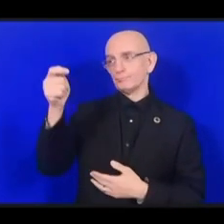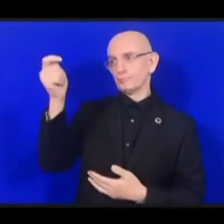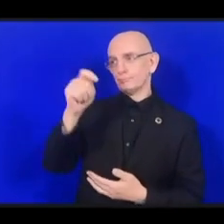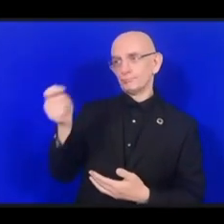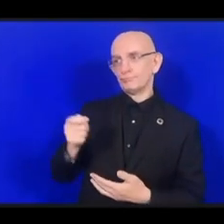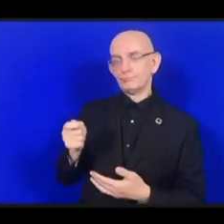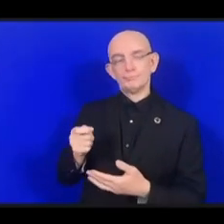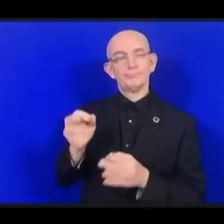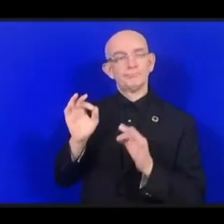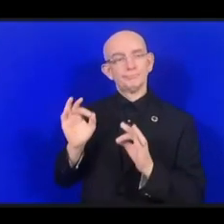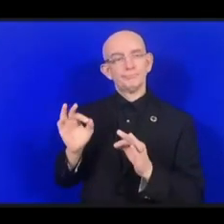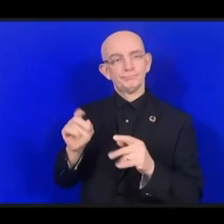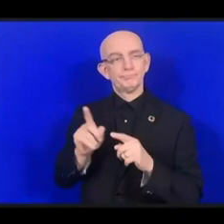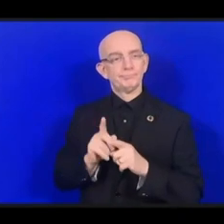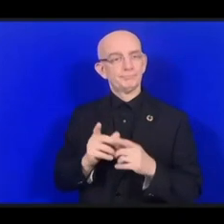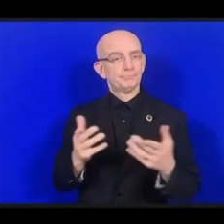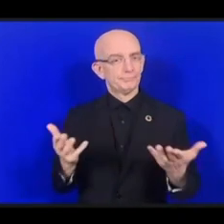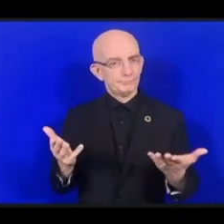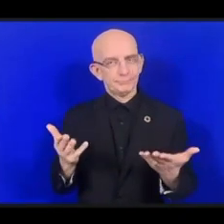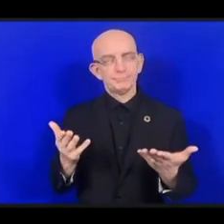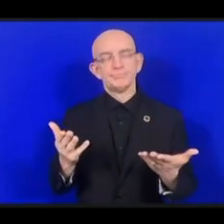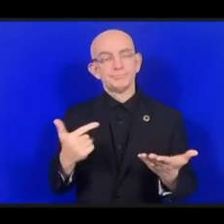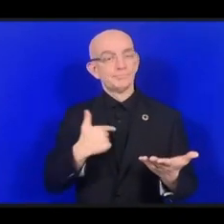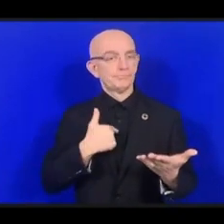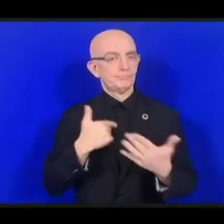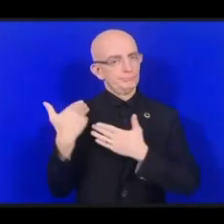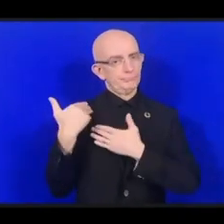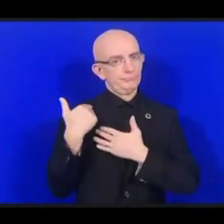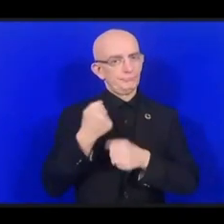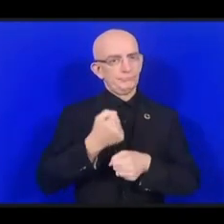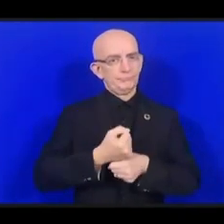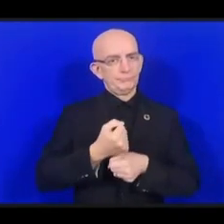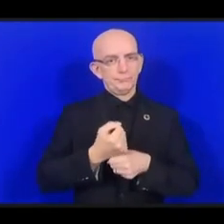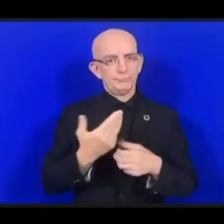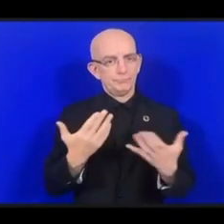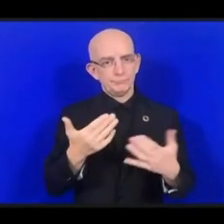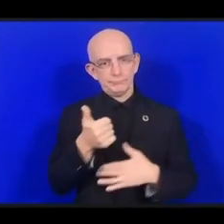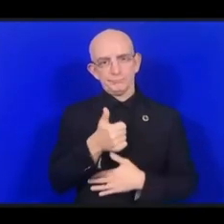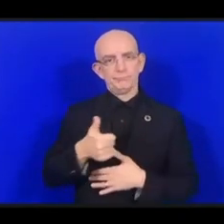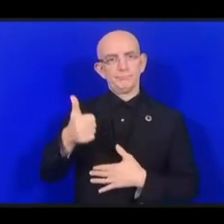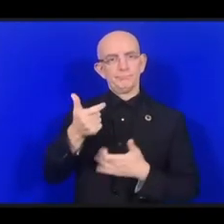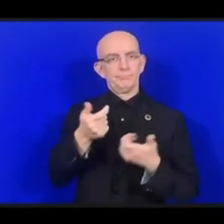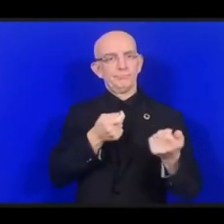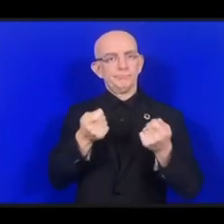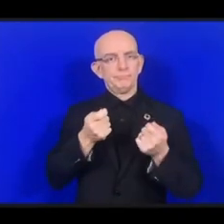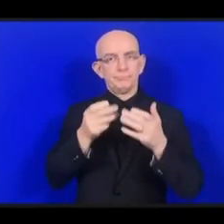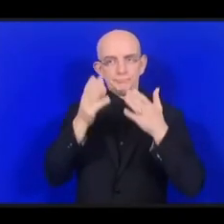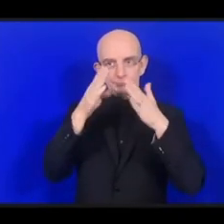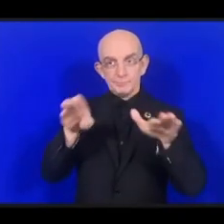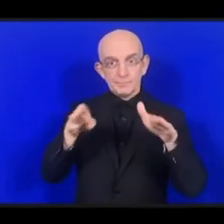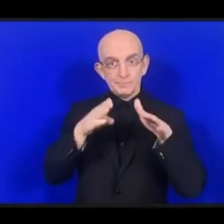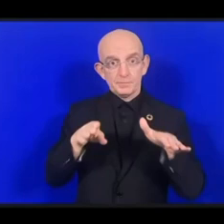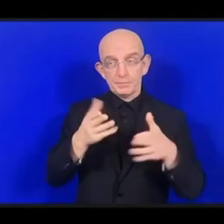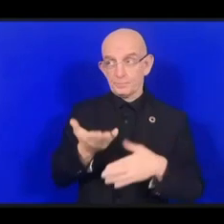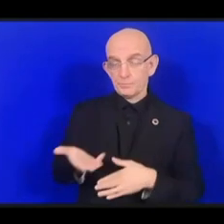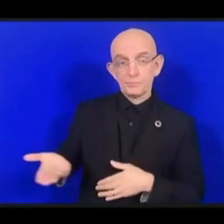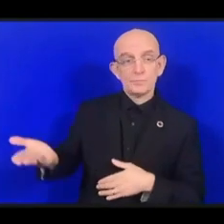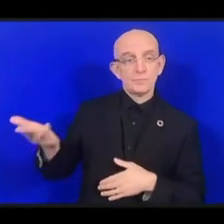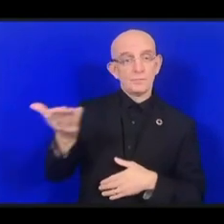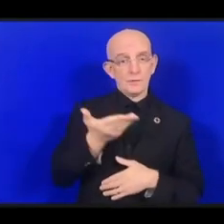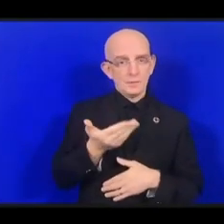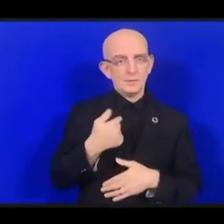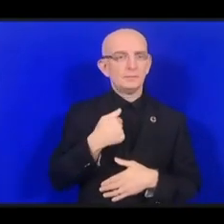انا رئيس الكهنه واود ان القي في احد في معبد